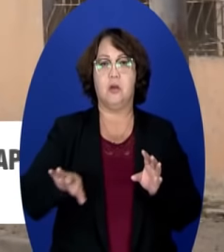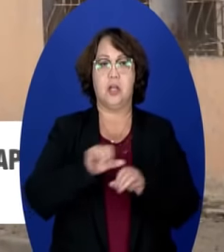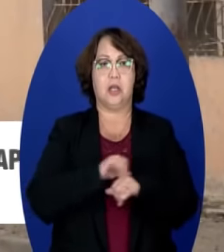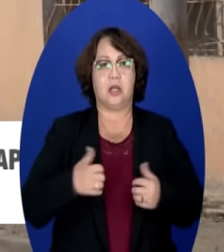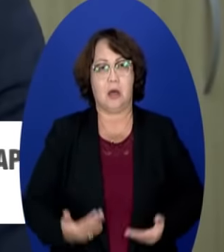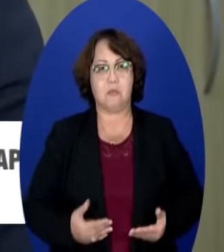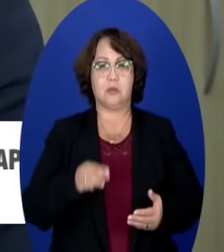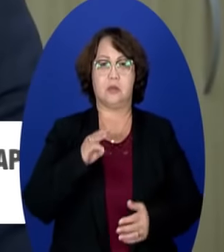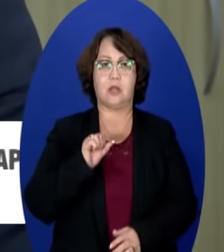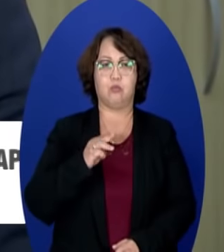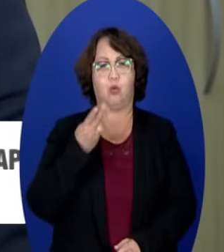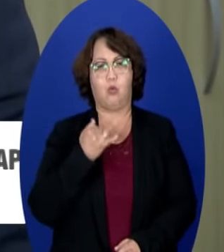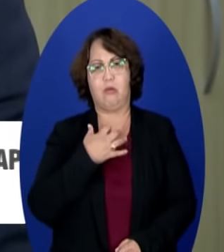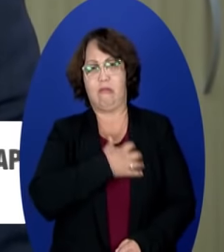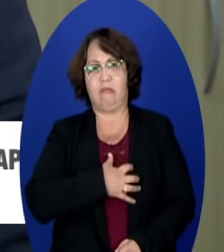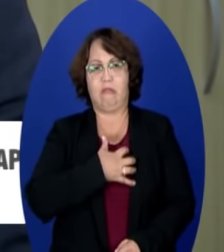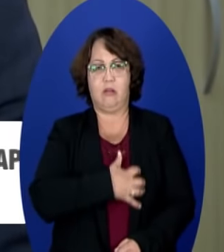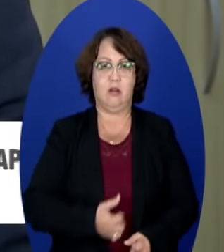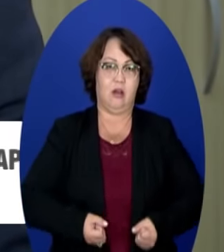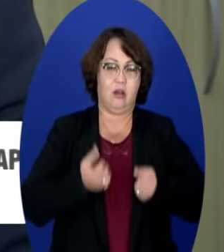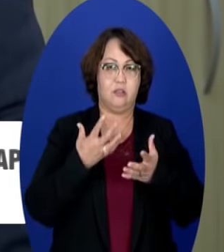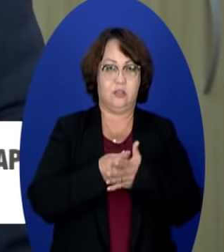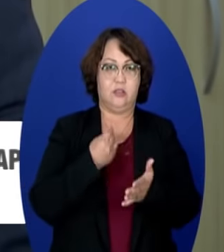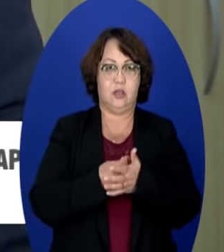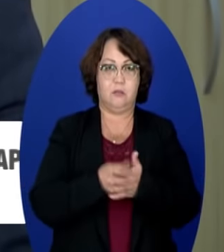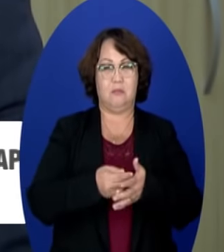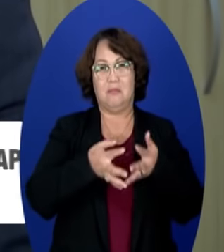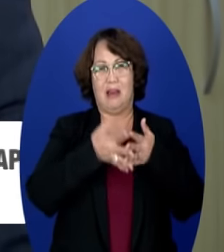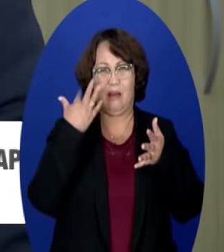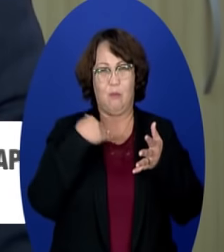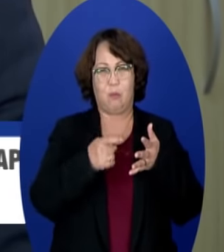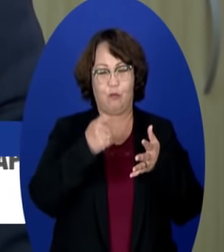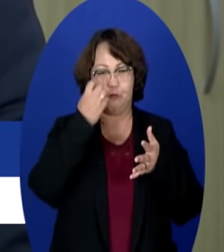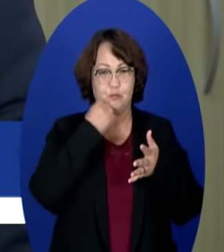байна. Тухайн нөгөө ашиглалтын шаардлага хангахгүй болсон барилгууд маань өөрөө